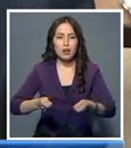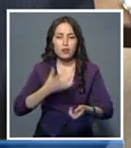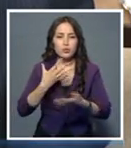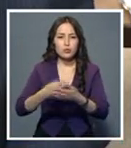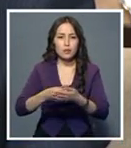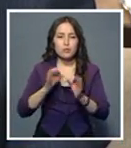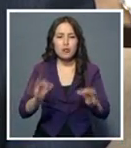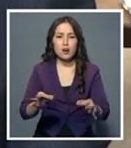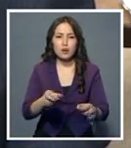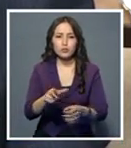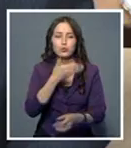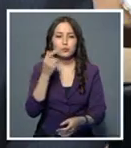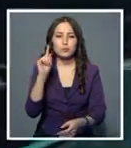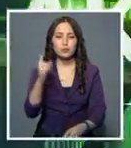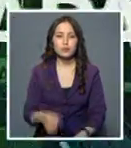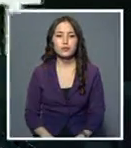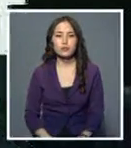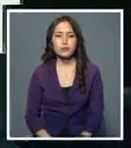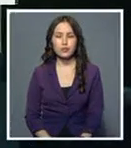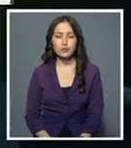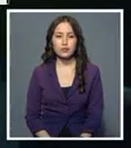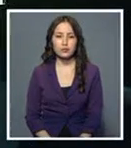қалай жол берген?